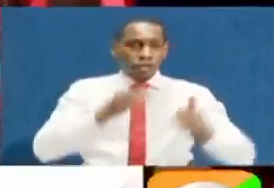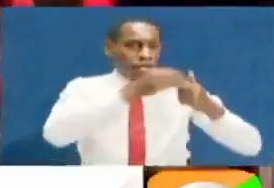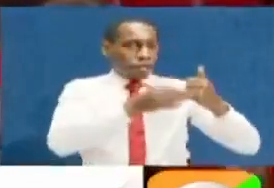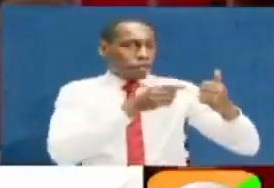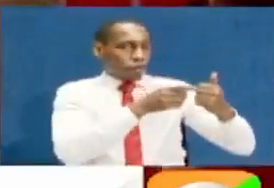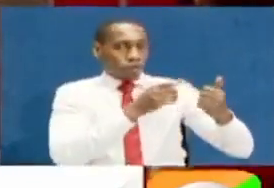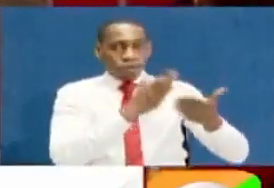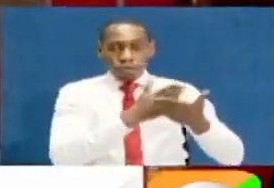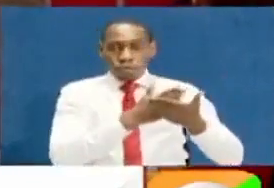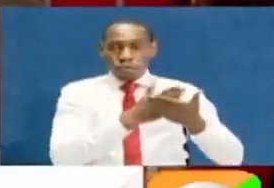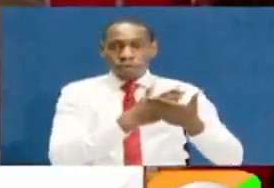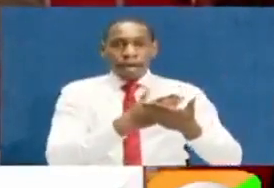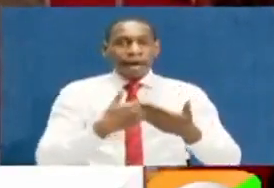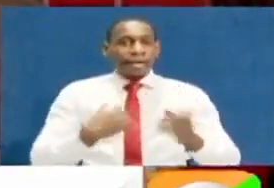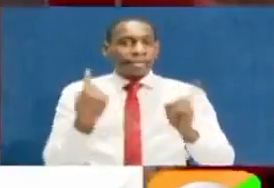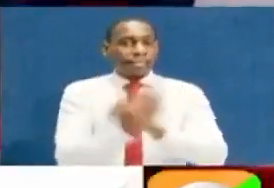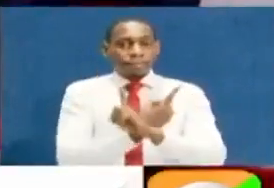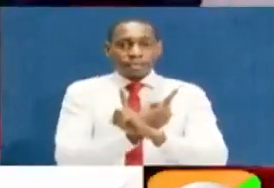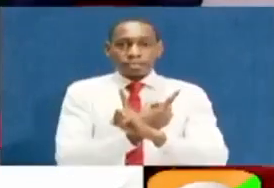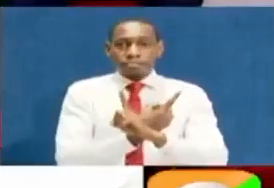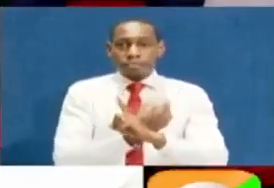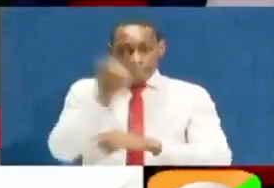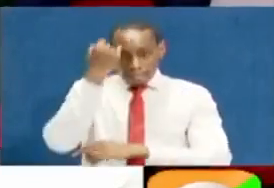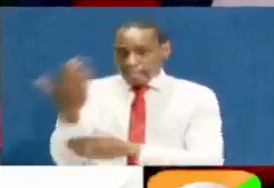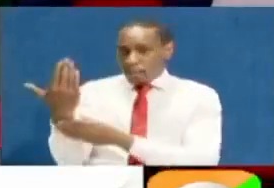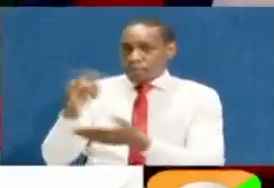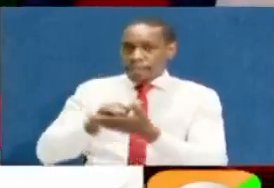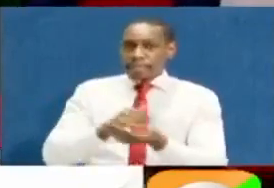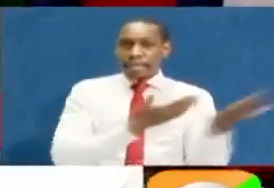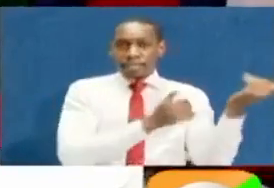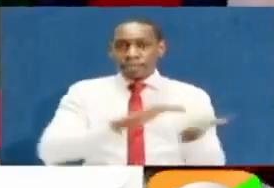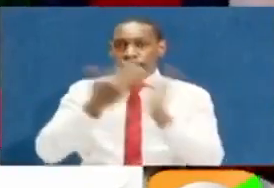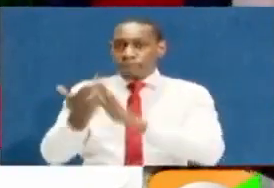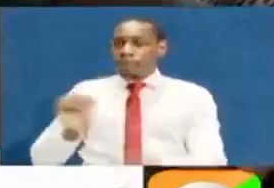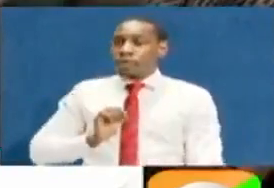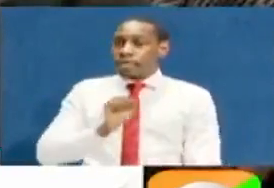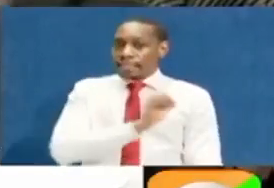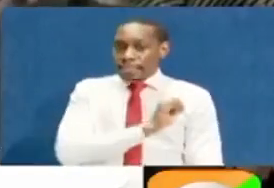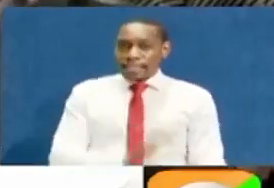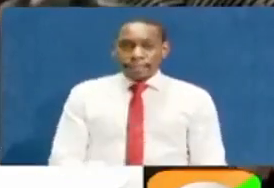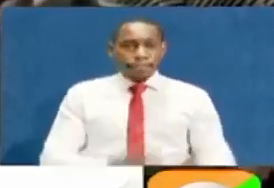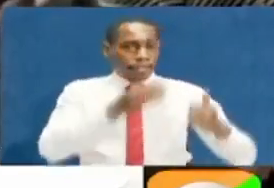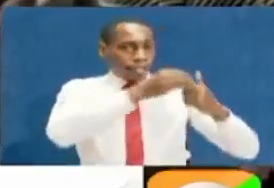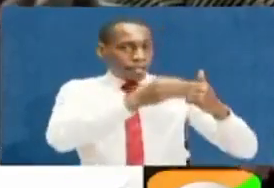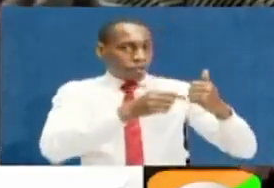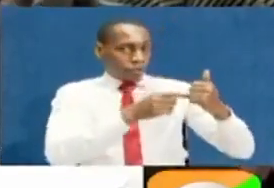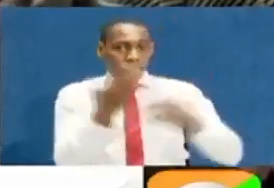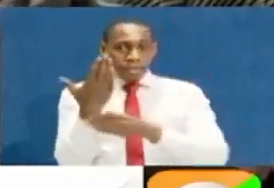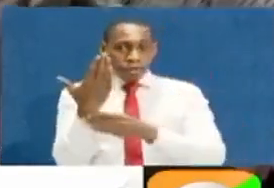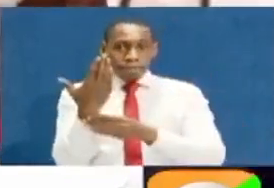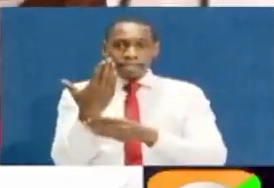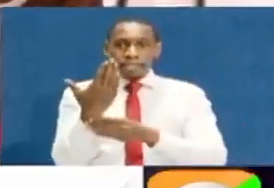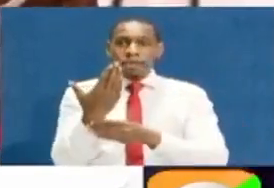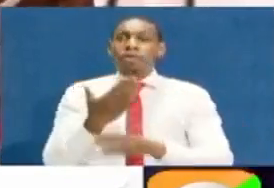Sonko ameonekana kuvuta kamba tofauti kwenye stakabadhi alizotarajiwa kuwasilisha mbele ya seneti. Sonko kwenye stakabadhi